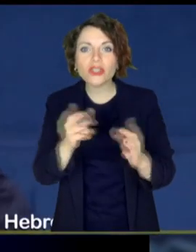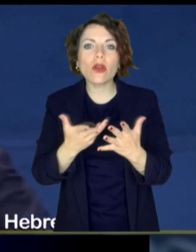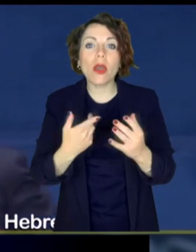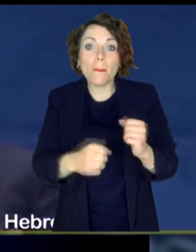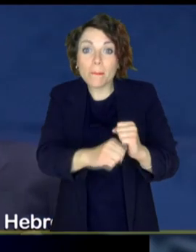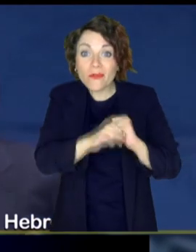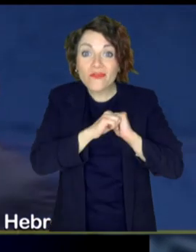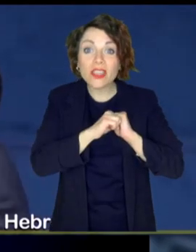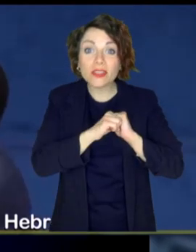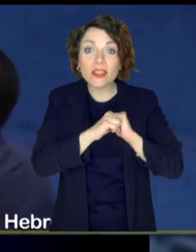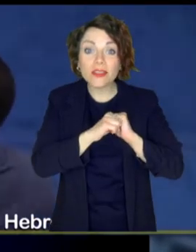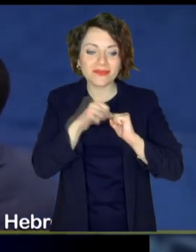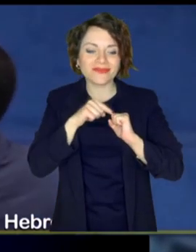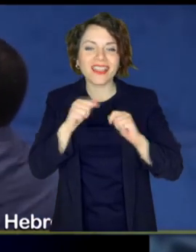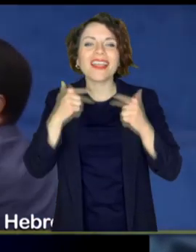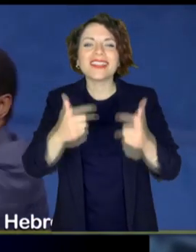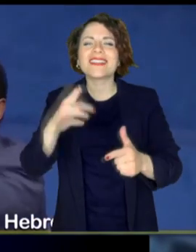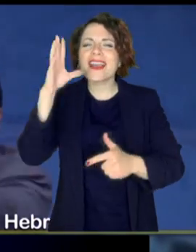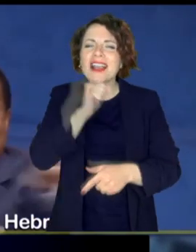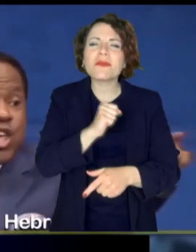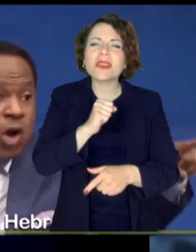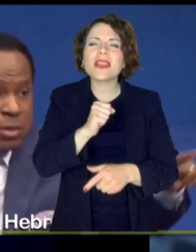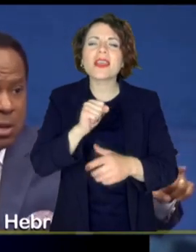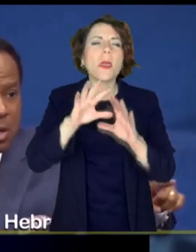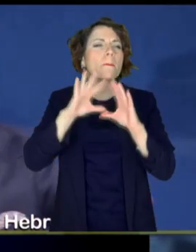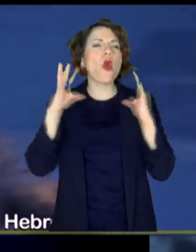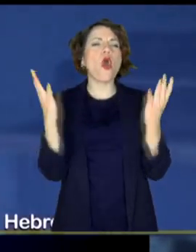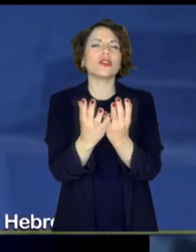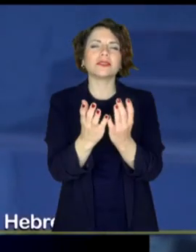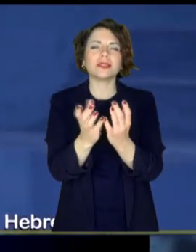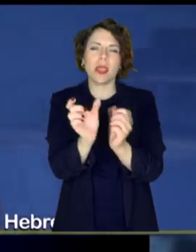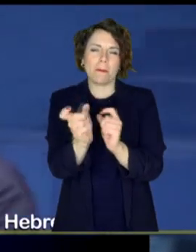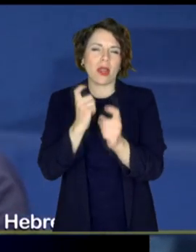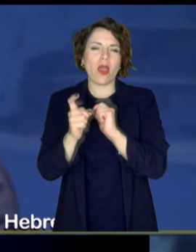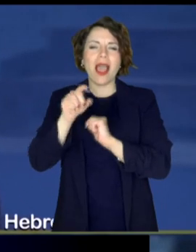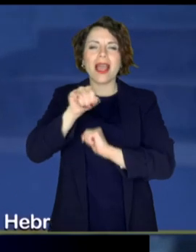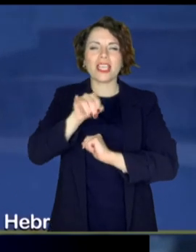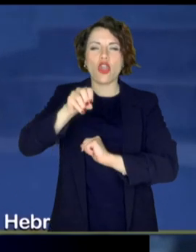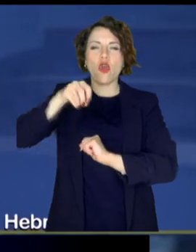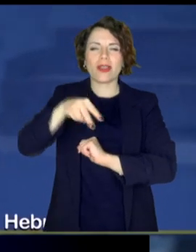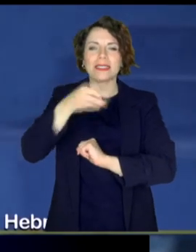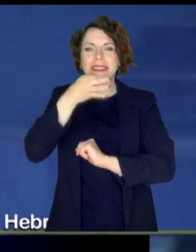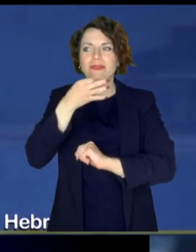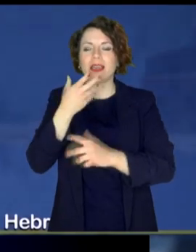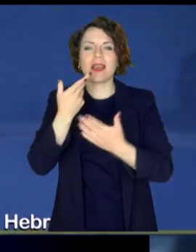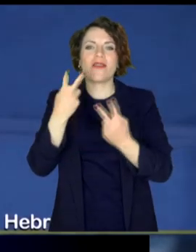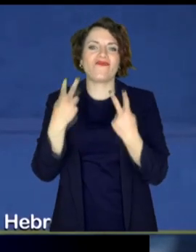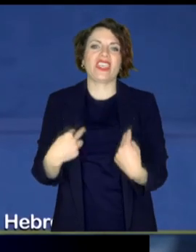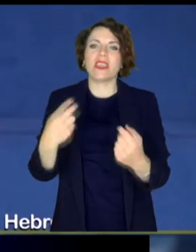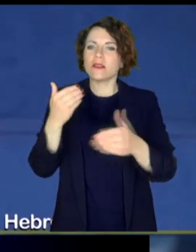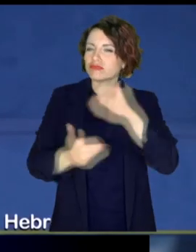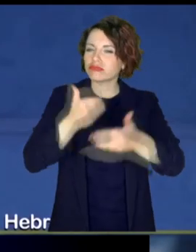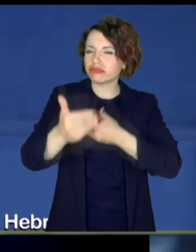fede comprendiamo che i mondi, questa parola qui è aion, andamento di vita, vita e